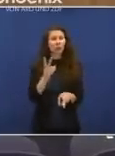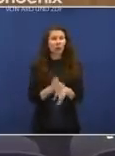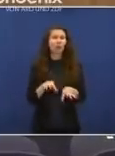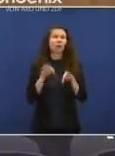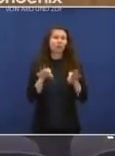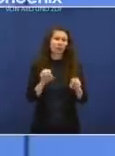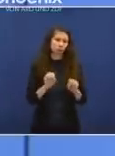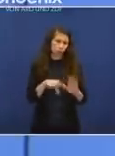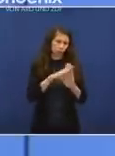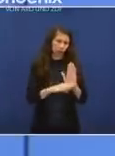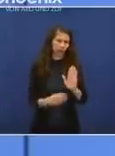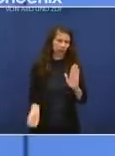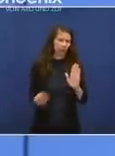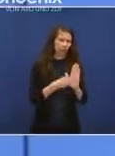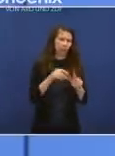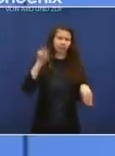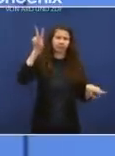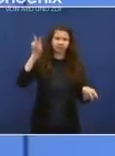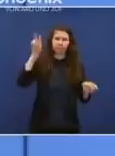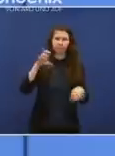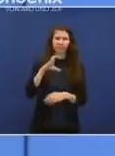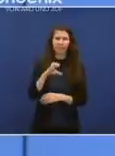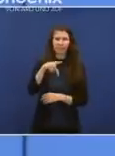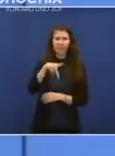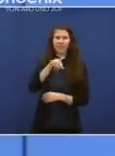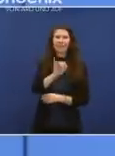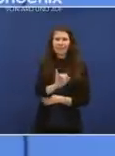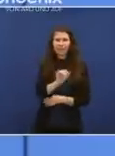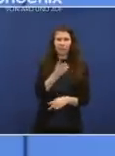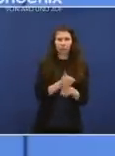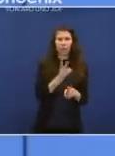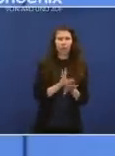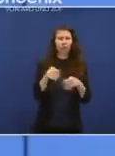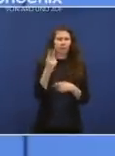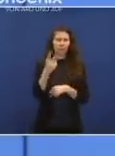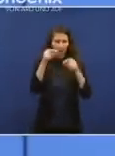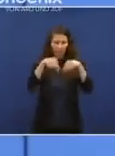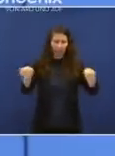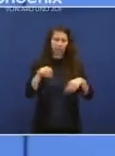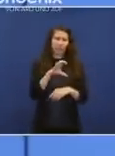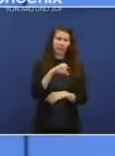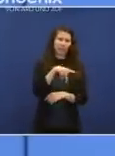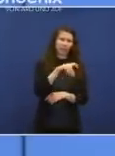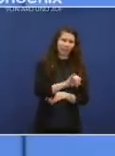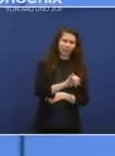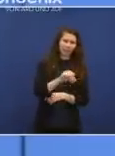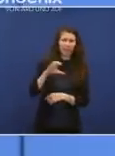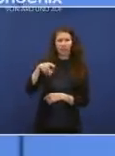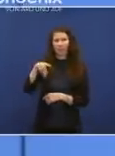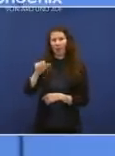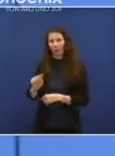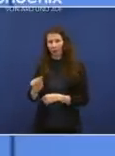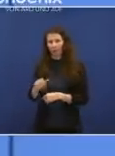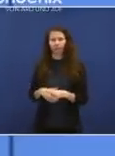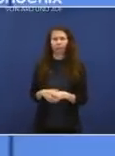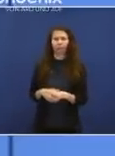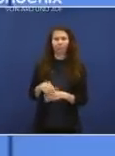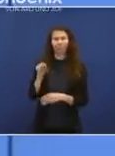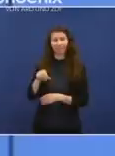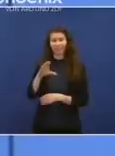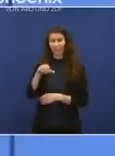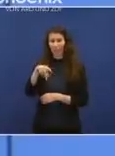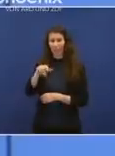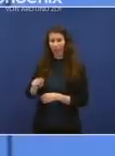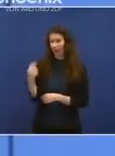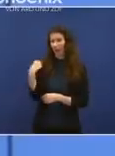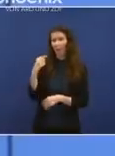Infektionsschutzgesetz festgelegt. Das ist der sogenannte CPI-Standard. Es gibt zwei Standards, einmal CPI und einmal CPA. CPA-Standard, das hat die